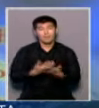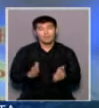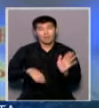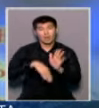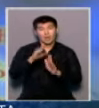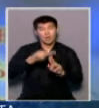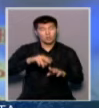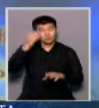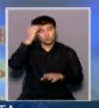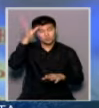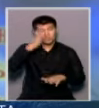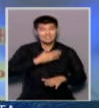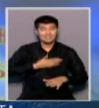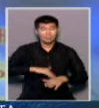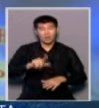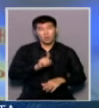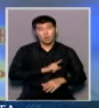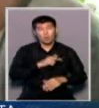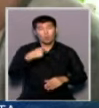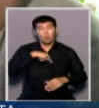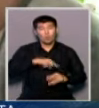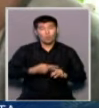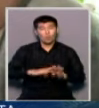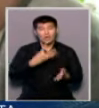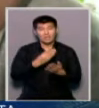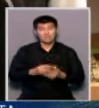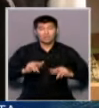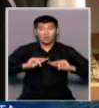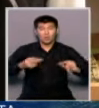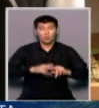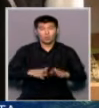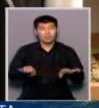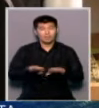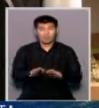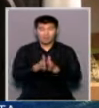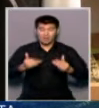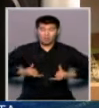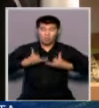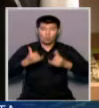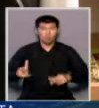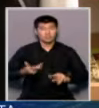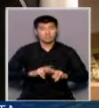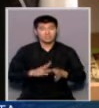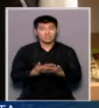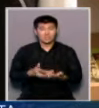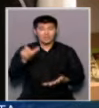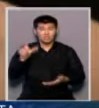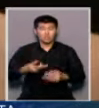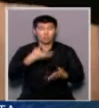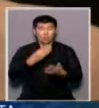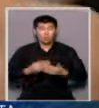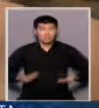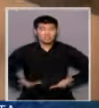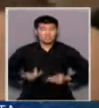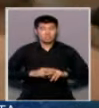высоким интеллектом и спокойным характером, уважал своих коллег и сам пользовался среди них большим авторитетом. Видная личность всю свою